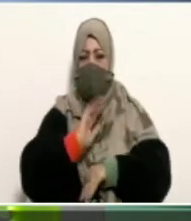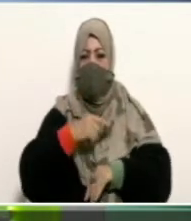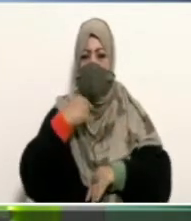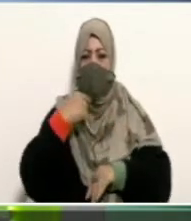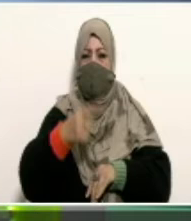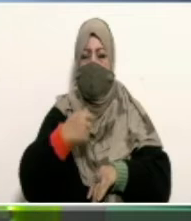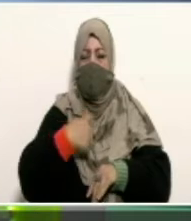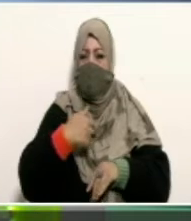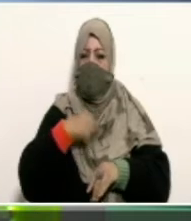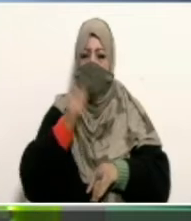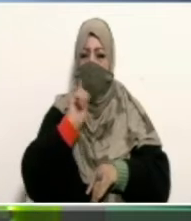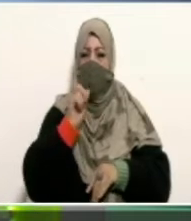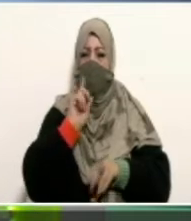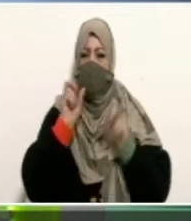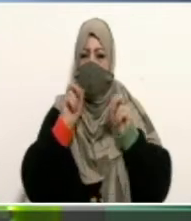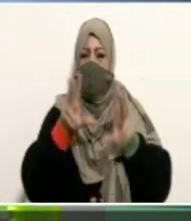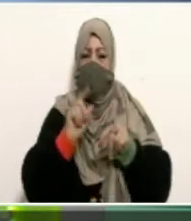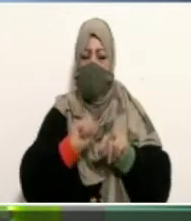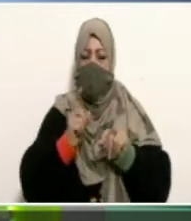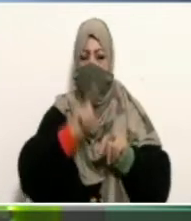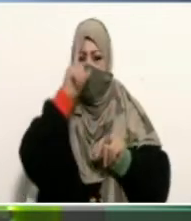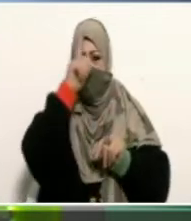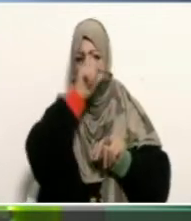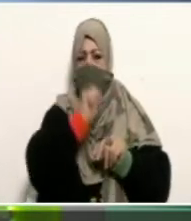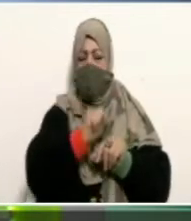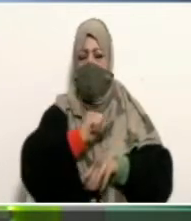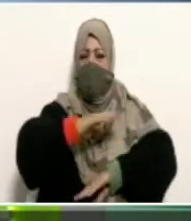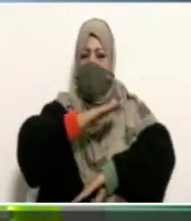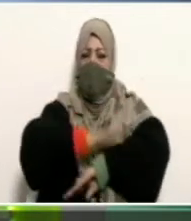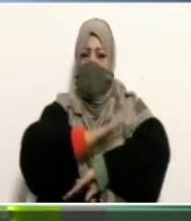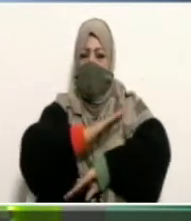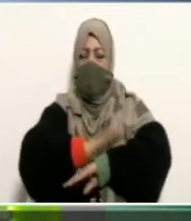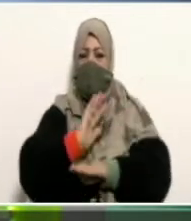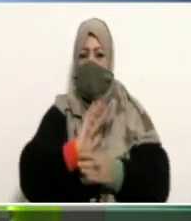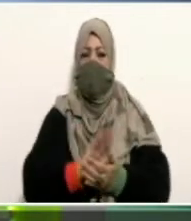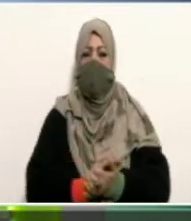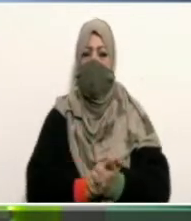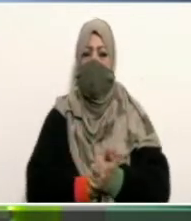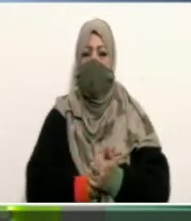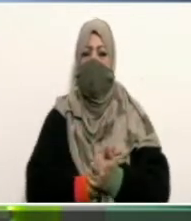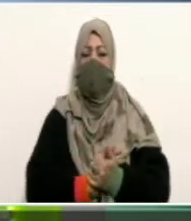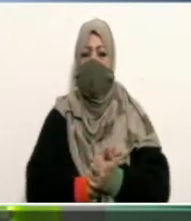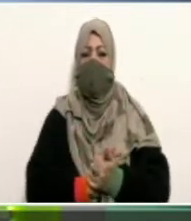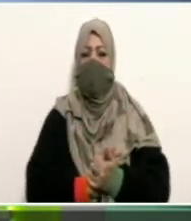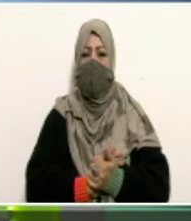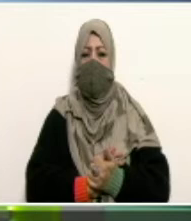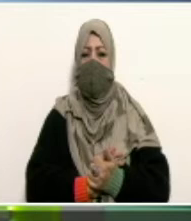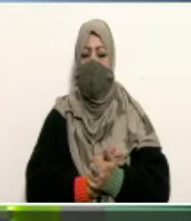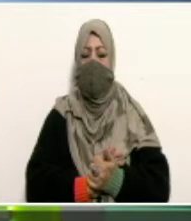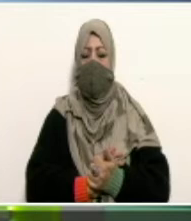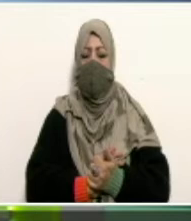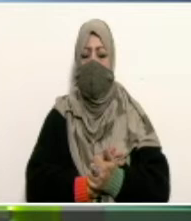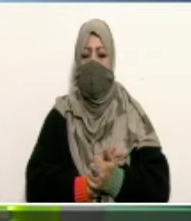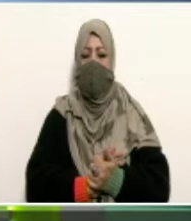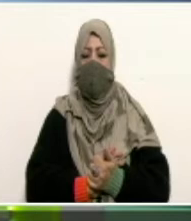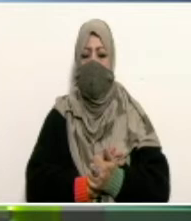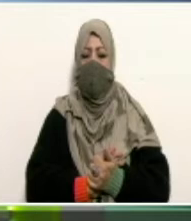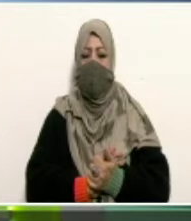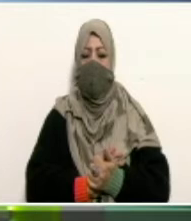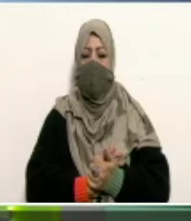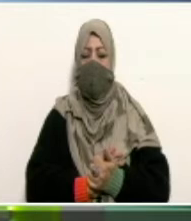عليه. مش موافق؟ مانيش موافق على العقد. ايه. مش موافق على العقد بقى؟